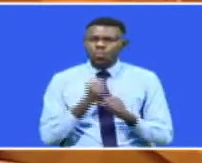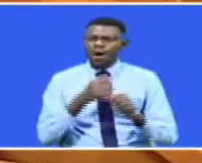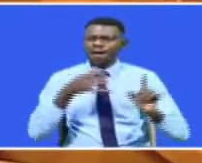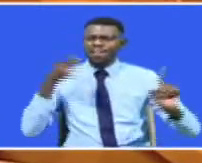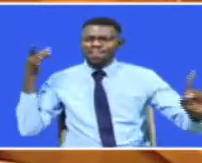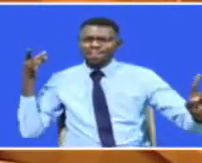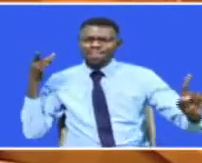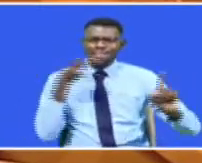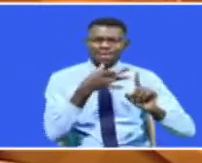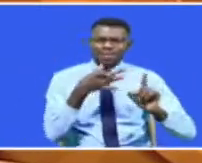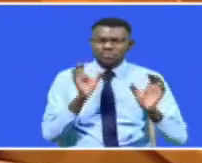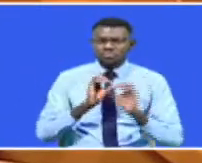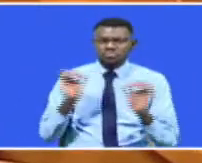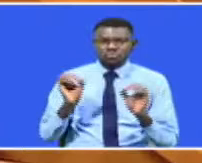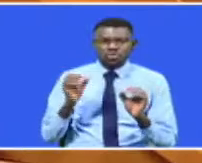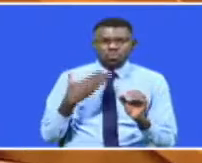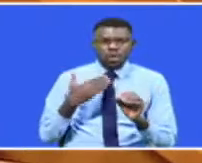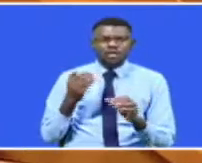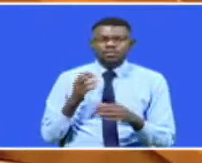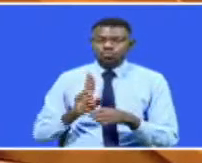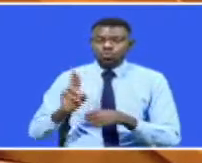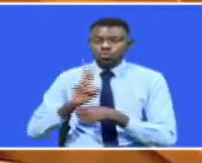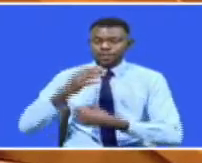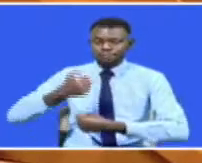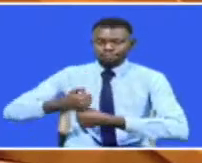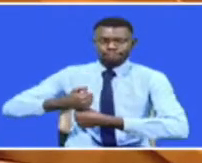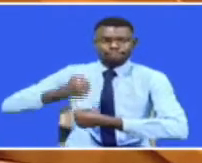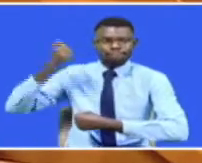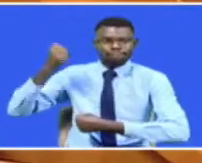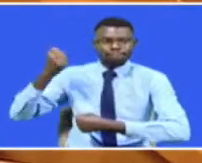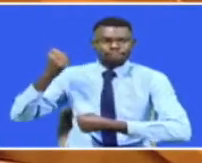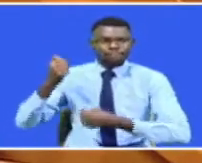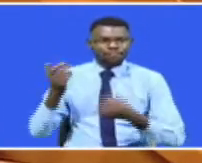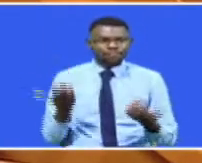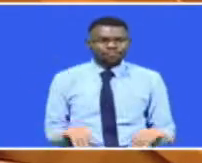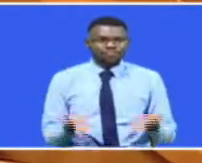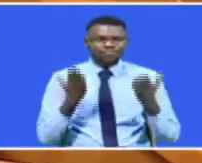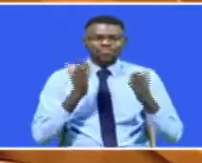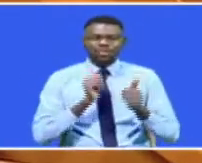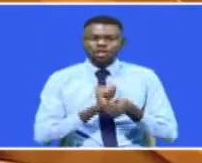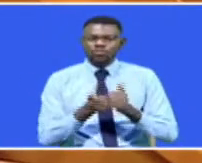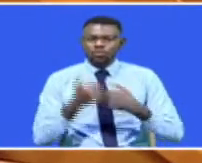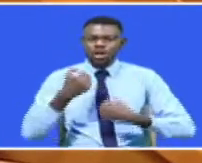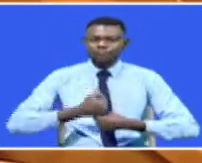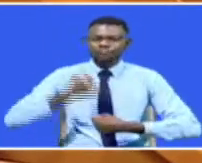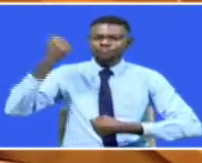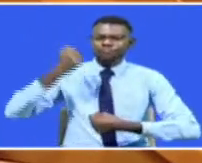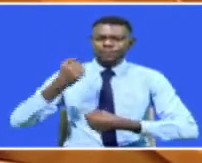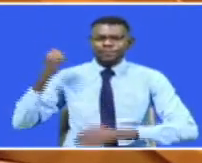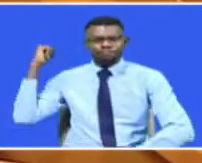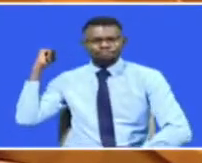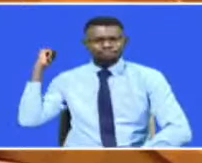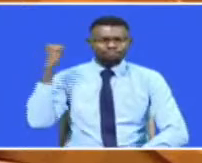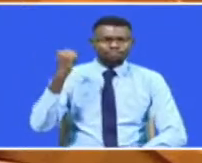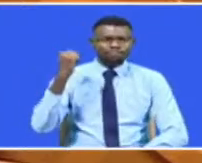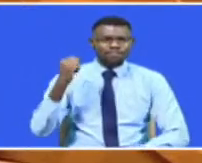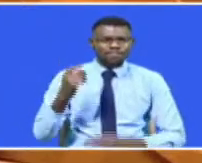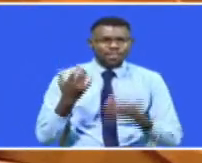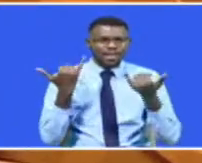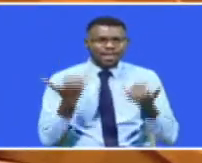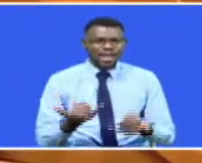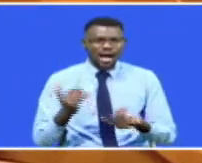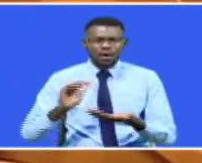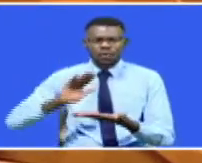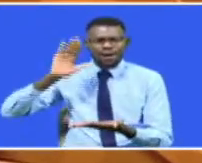na badala yake kutumia mikuki yao kuimarisha mchezo wa kurusha mikuki. Hili limechangia kupungua kwa visa